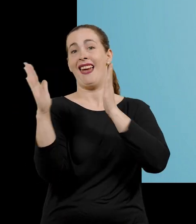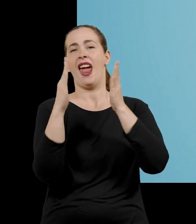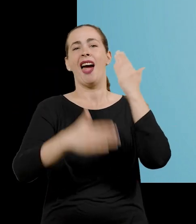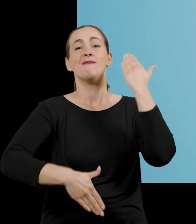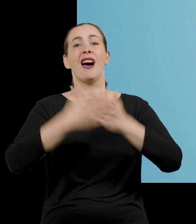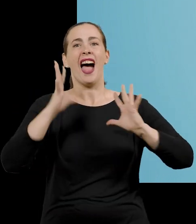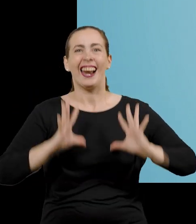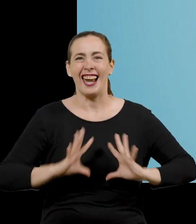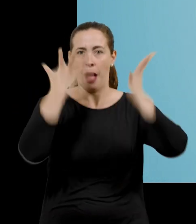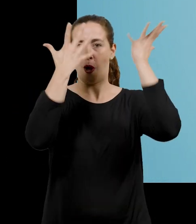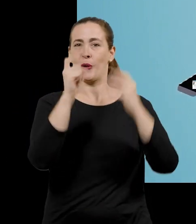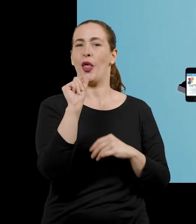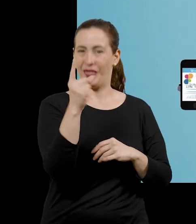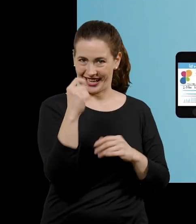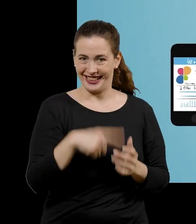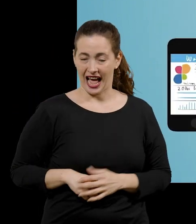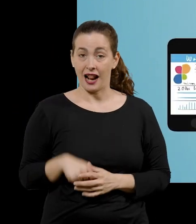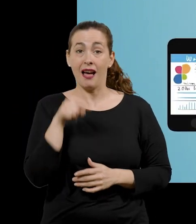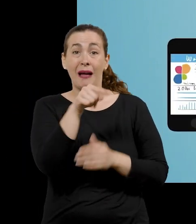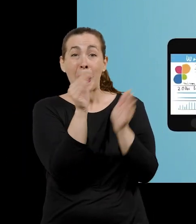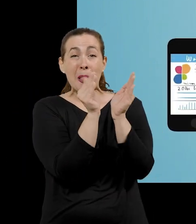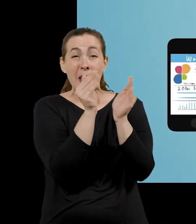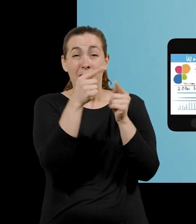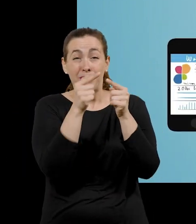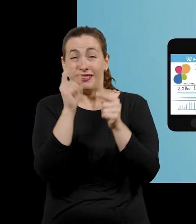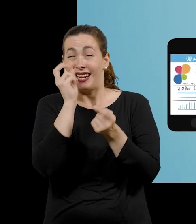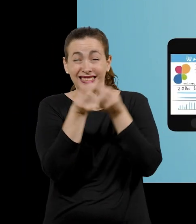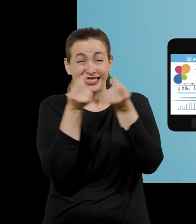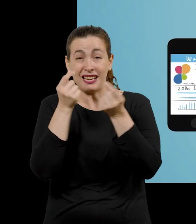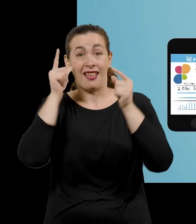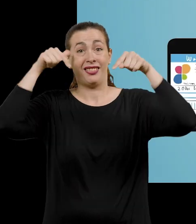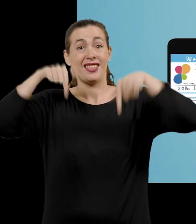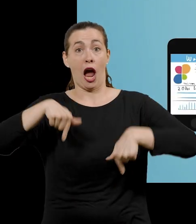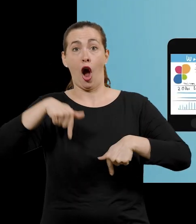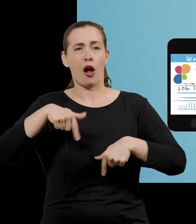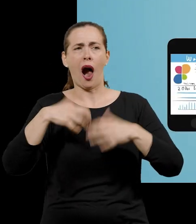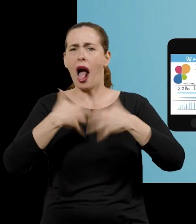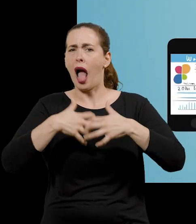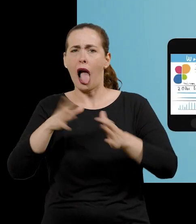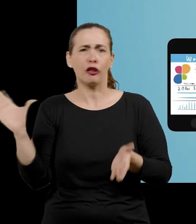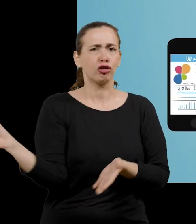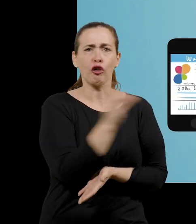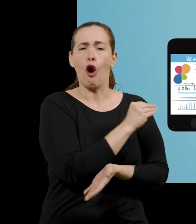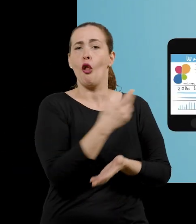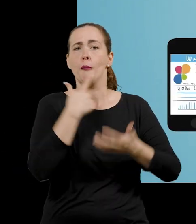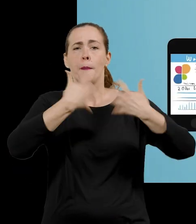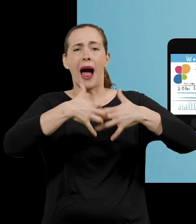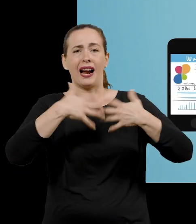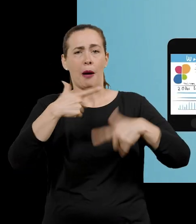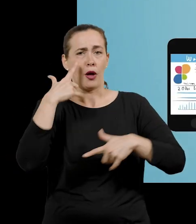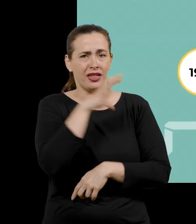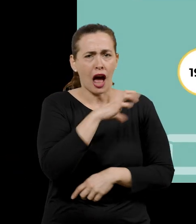de diagnòstic, audiòfons, mòbils, consoles, rentadores, robots de cuina, cotxes.